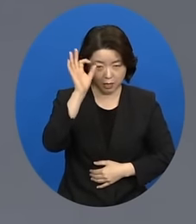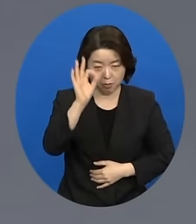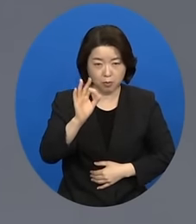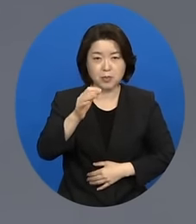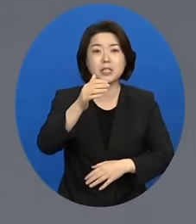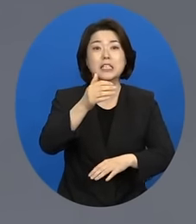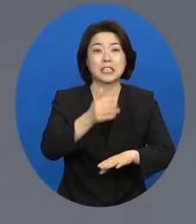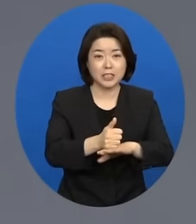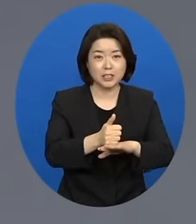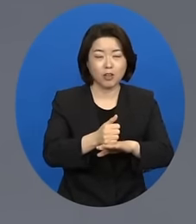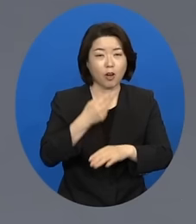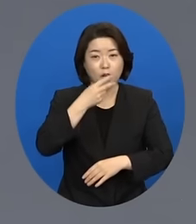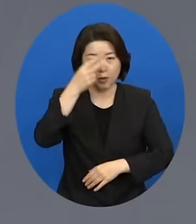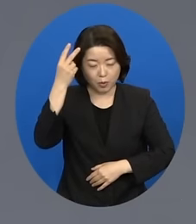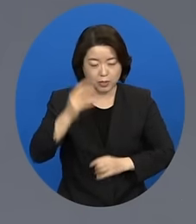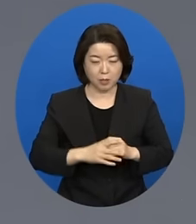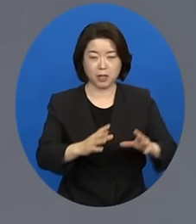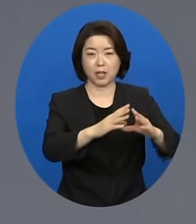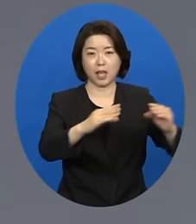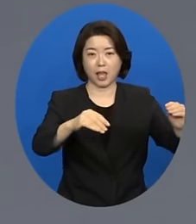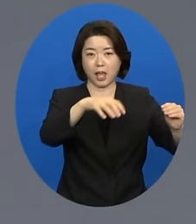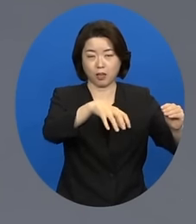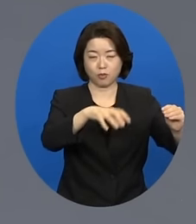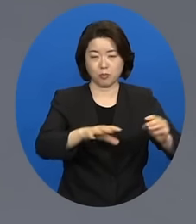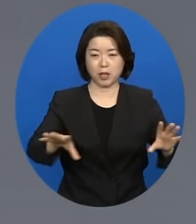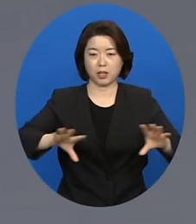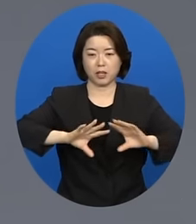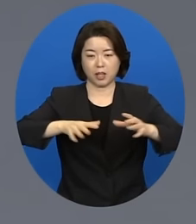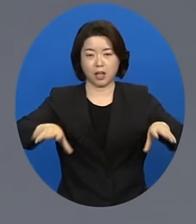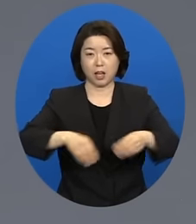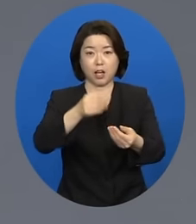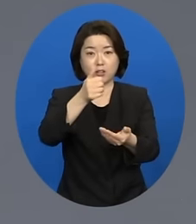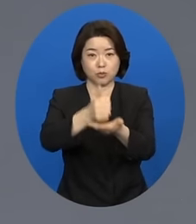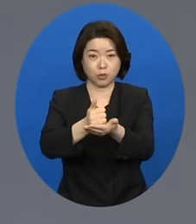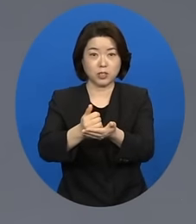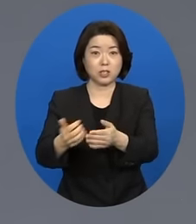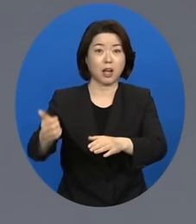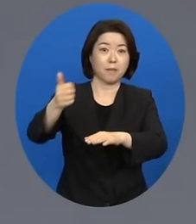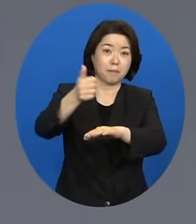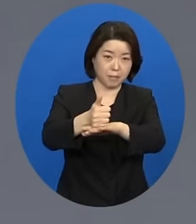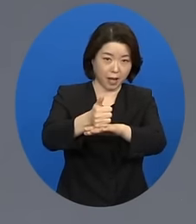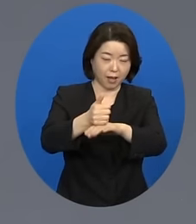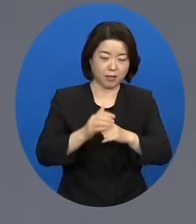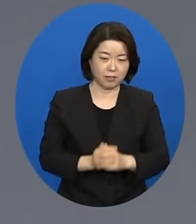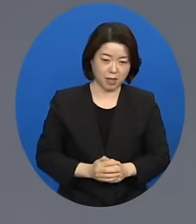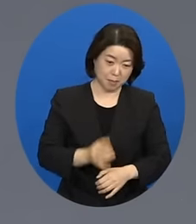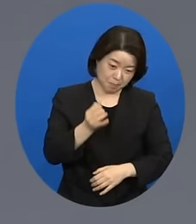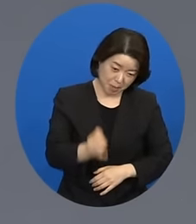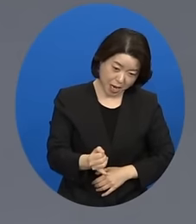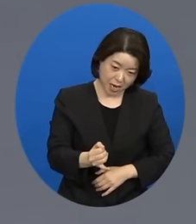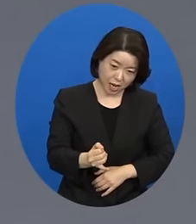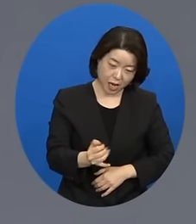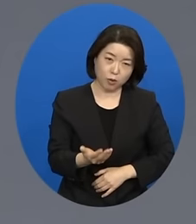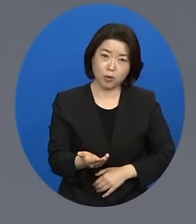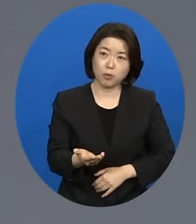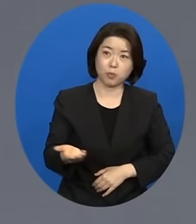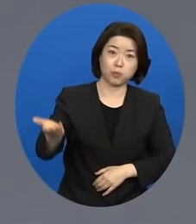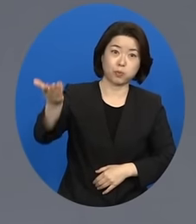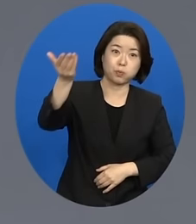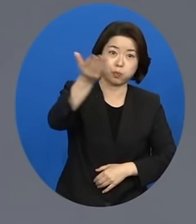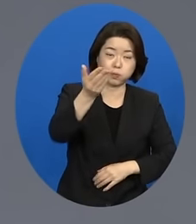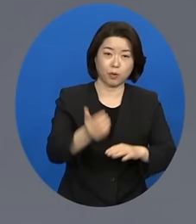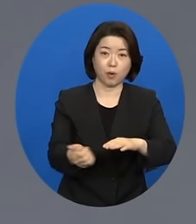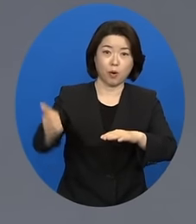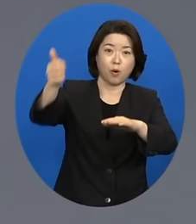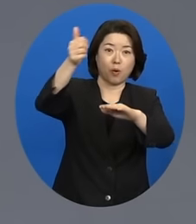요셉이 애굽의 총리가 되게 됩니다. 요셉이 가장 밑바닥에서 가장 높은 곳으로 올라가게